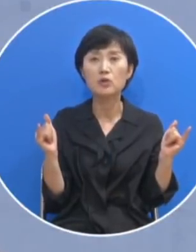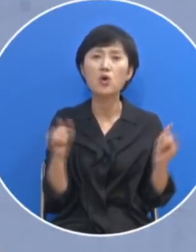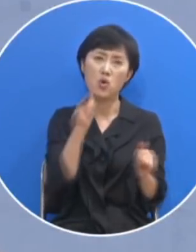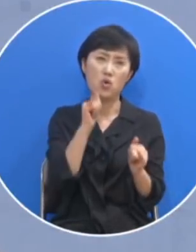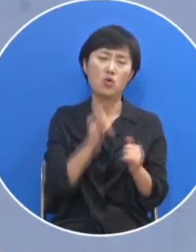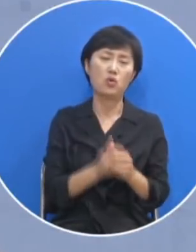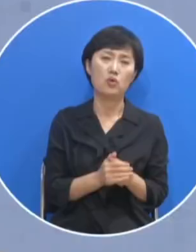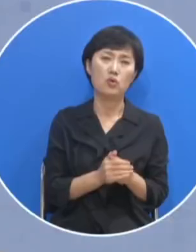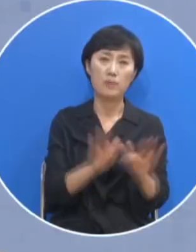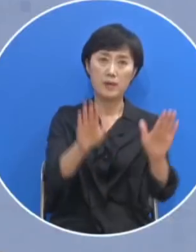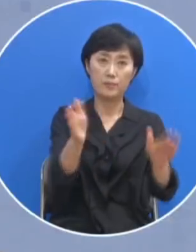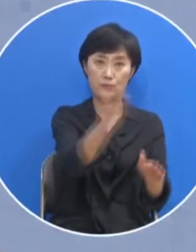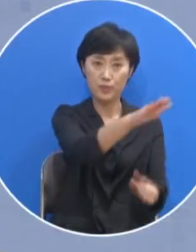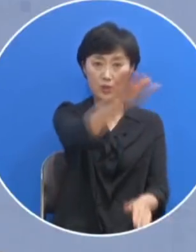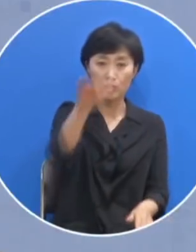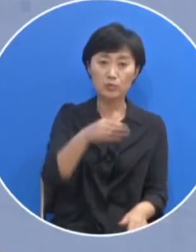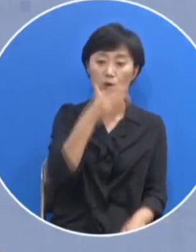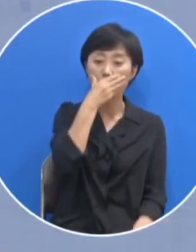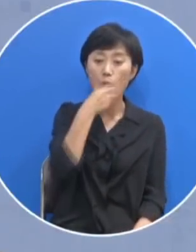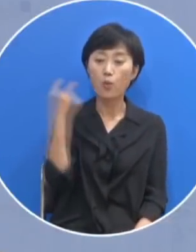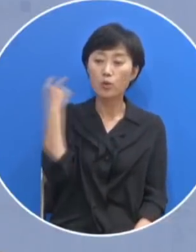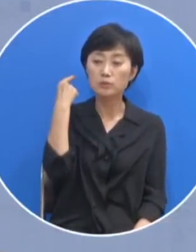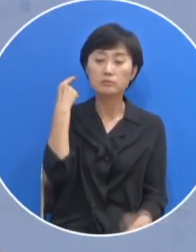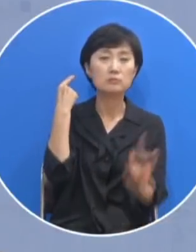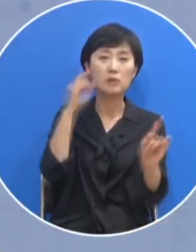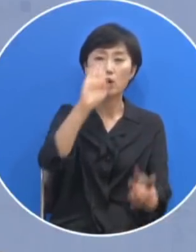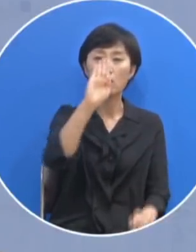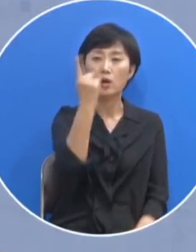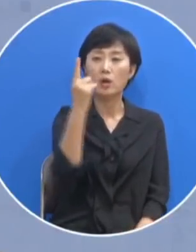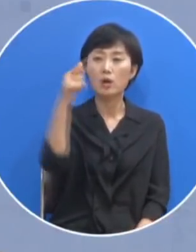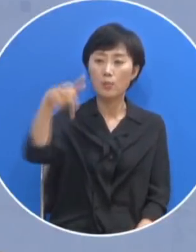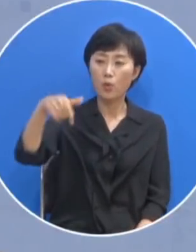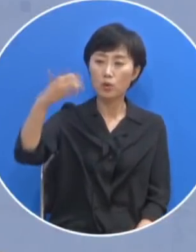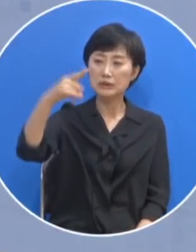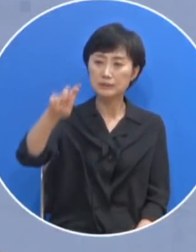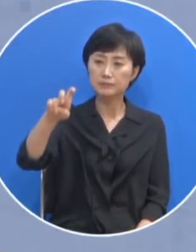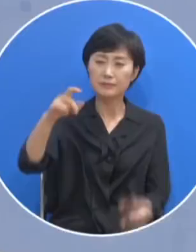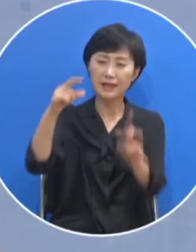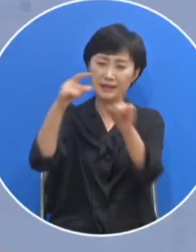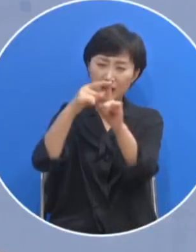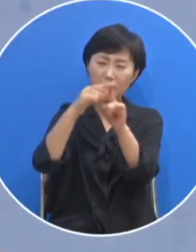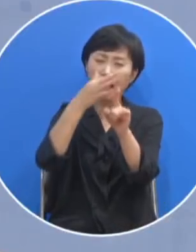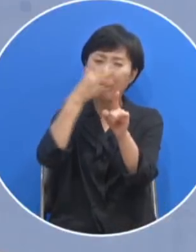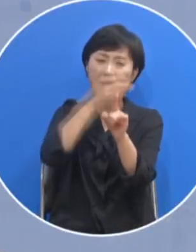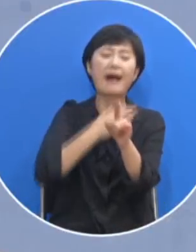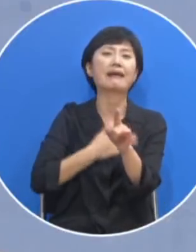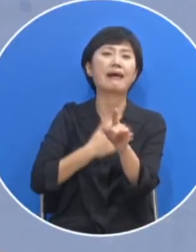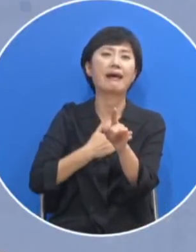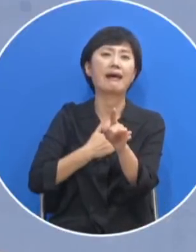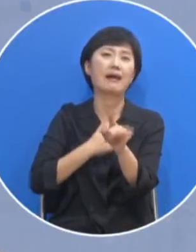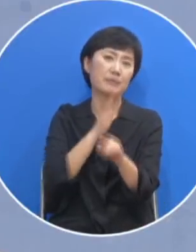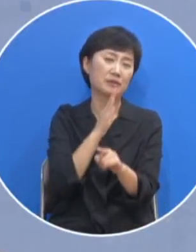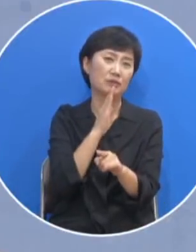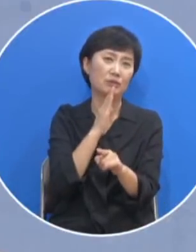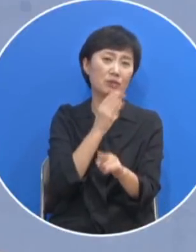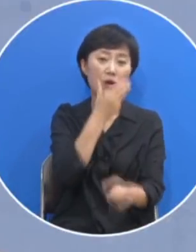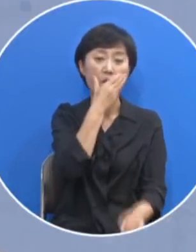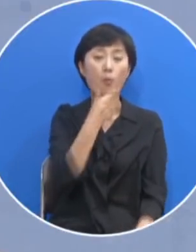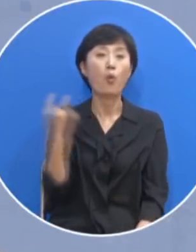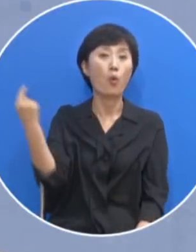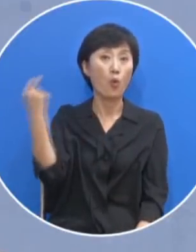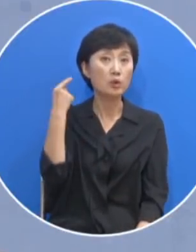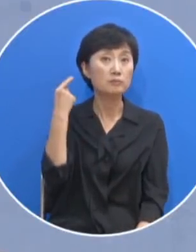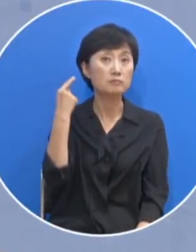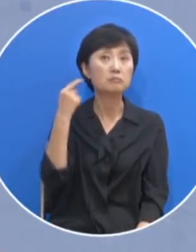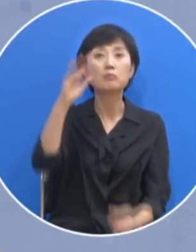뭐네 셀카 스포 단어 우리 뭐 거의다 옵니다 위 노도 올 제가 복음입니다 항상 3단으로 얘기했어요 내